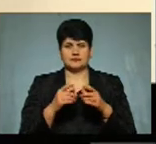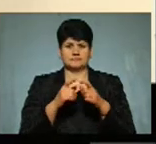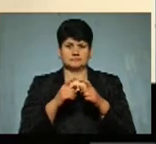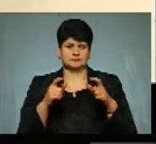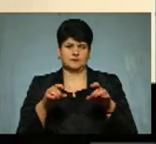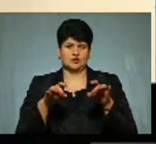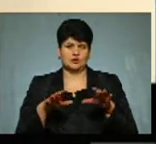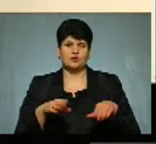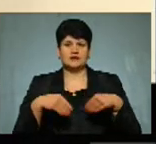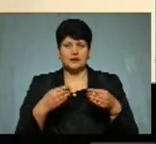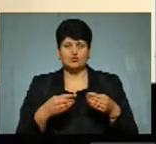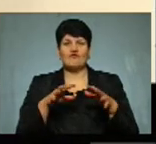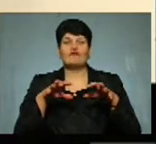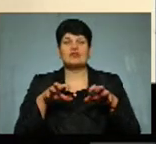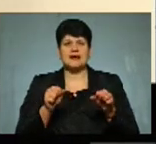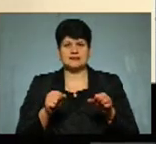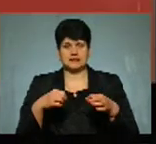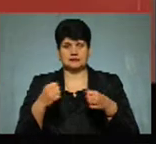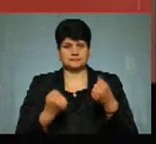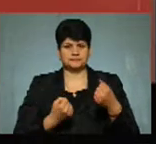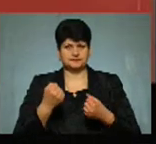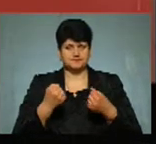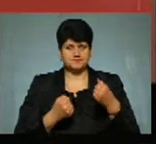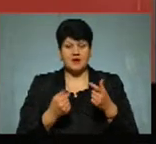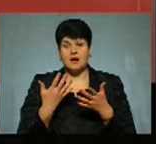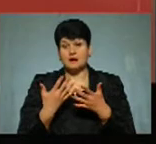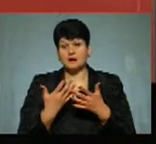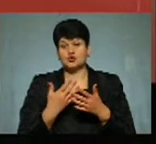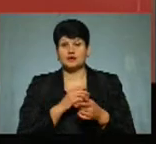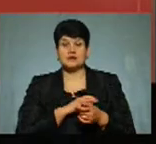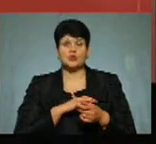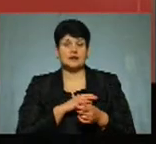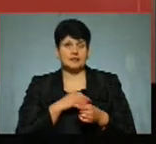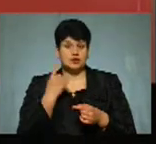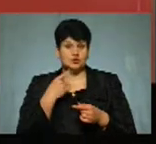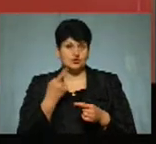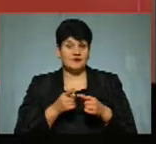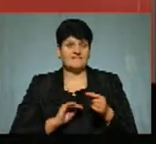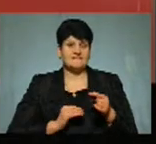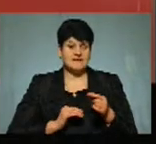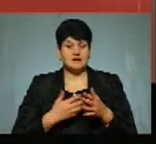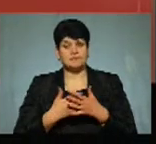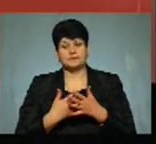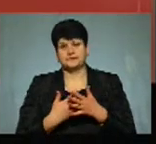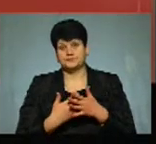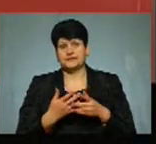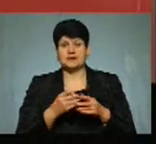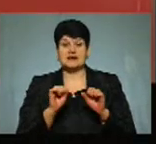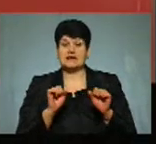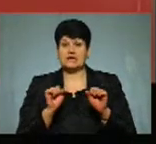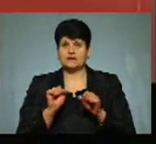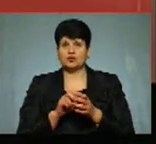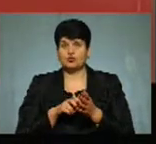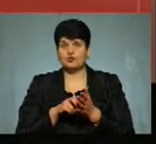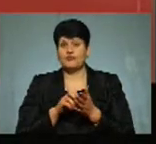власнику транспортного засобу. Якщо ж автомобіль зареєстрований на юридичну особу, це керівнику юридичної особи або ж особі, яка